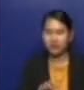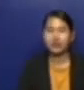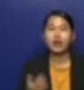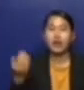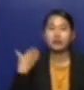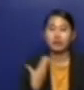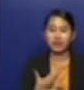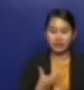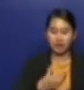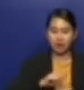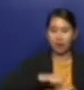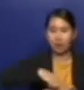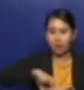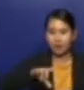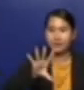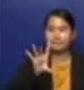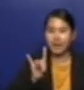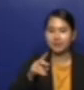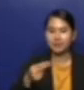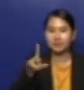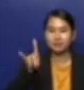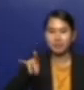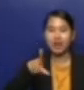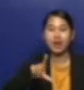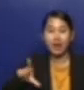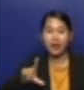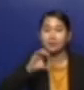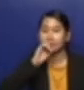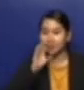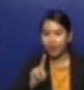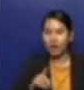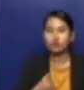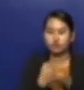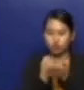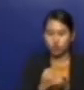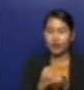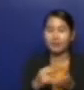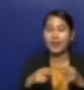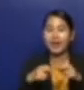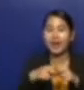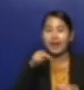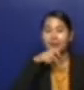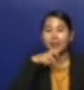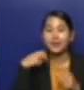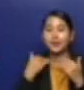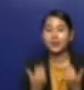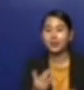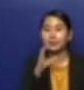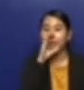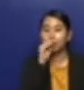ประมาณ 88,000 ล้านบอกว่าจะเอาไปช่วยไปแรงวันนี้ลืมพูดถึง